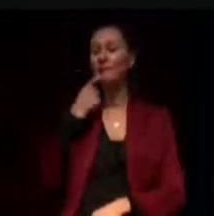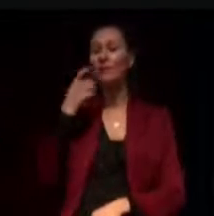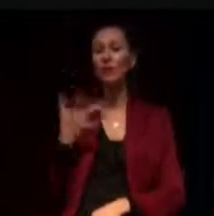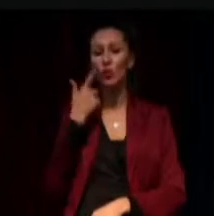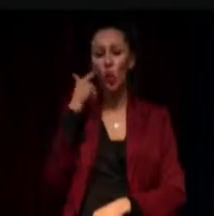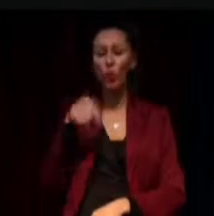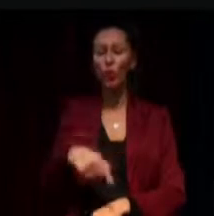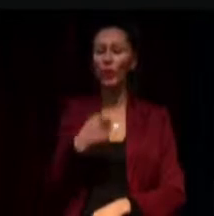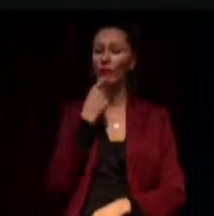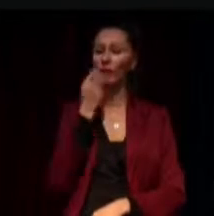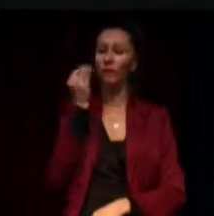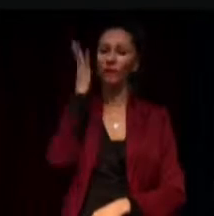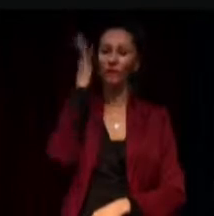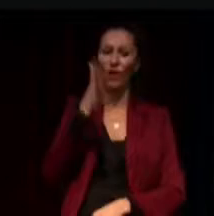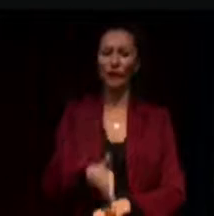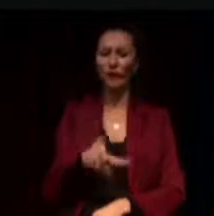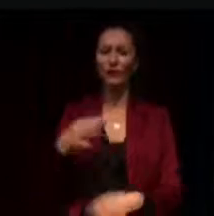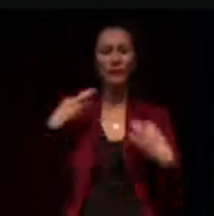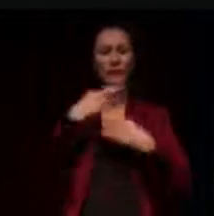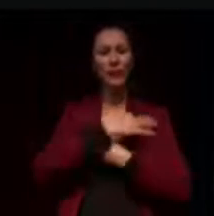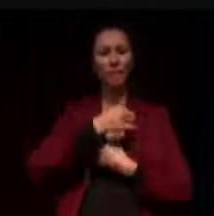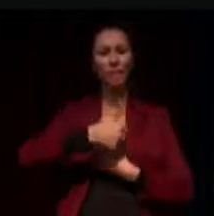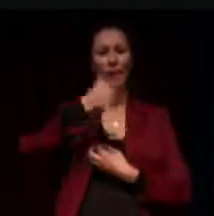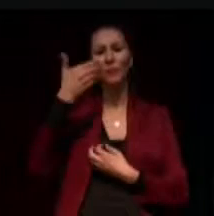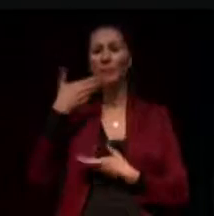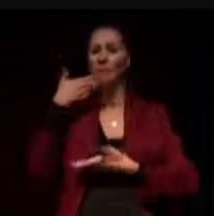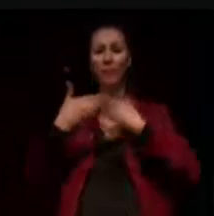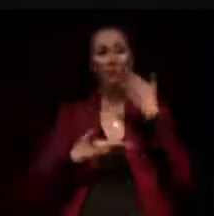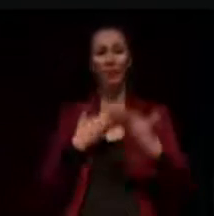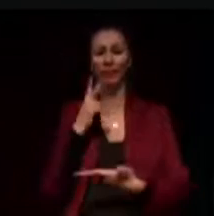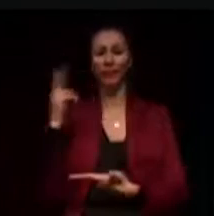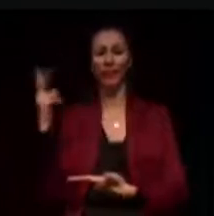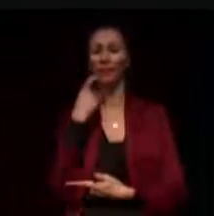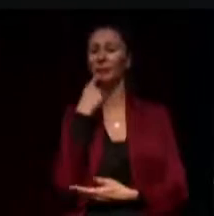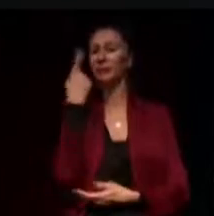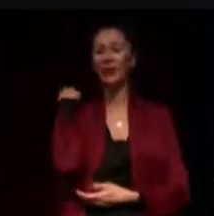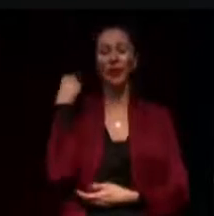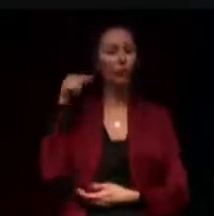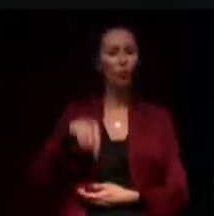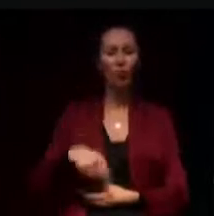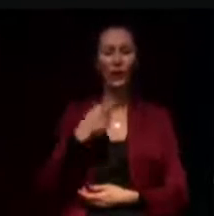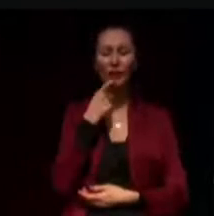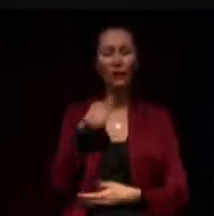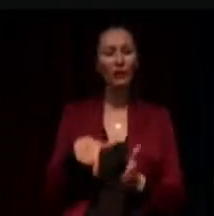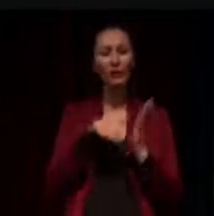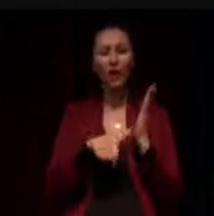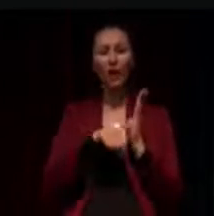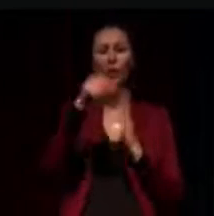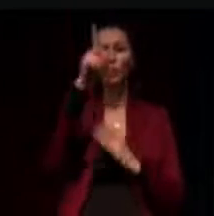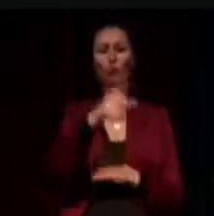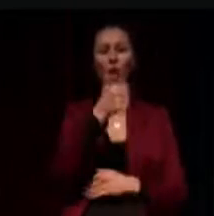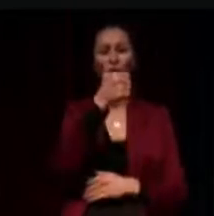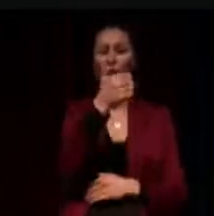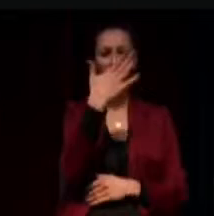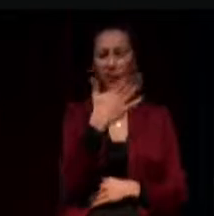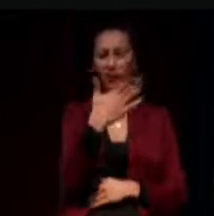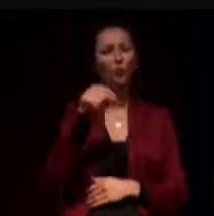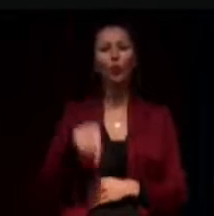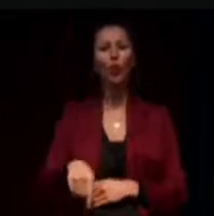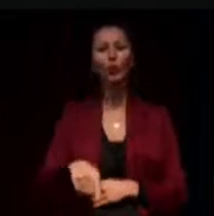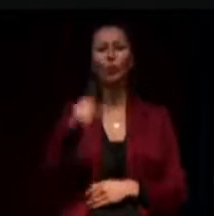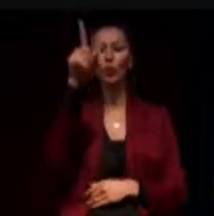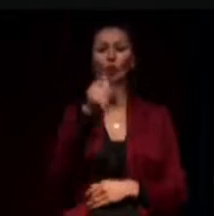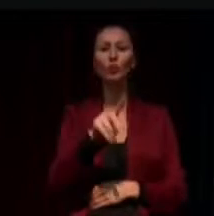göre bu yıl daha fazla. Sayın Başkanımız belirtti. Geçen yıl bugün bu tarihte %65'ti.